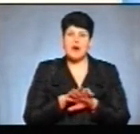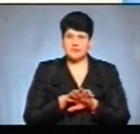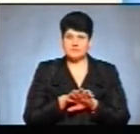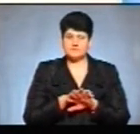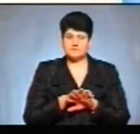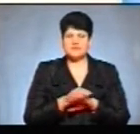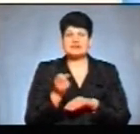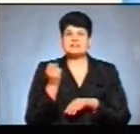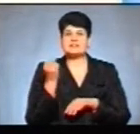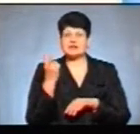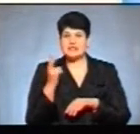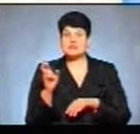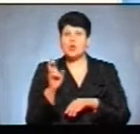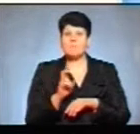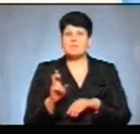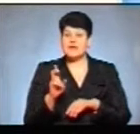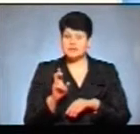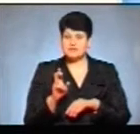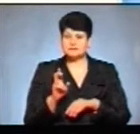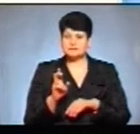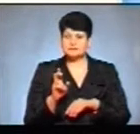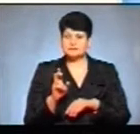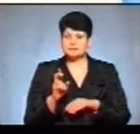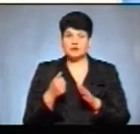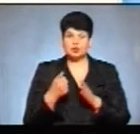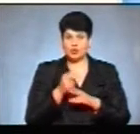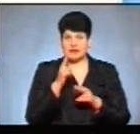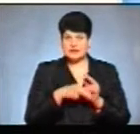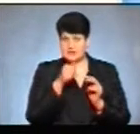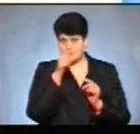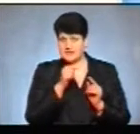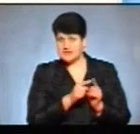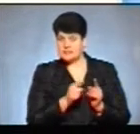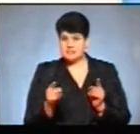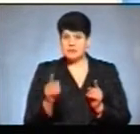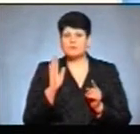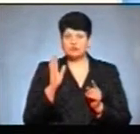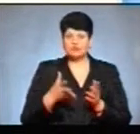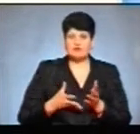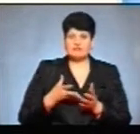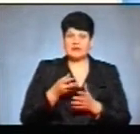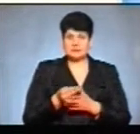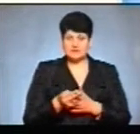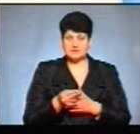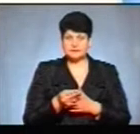з 12 березня і до кінця місяця будуть ці виплати йти,